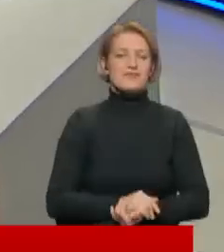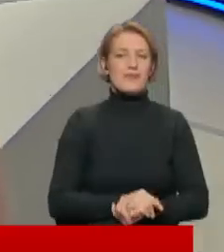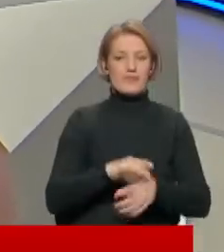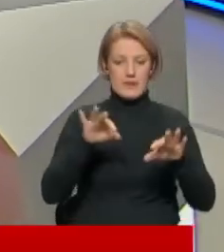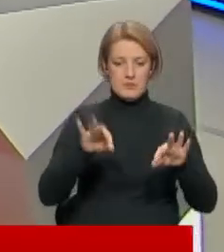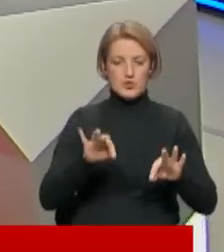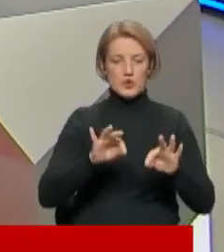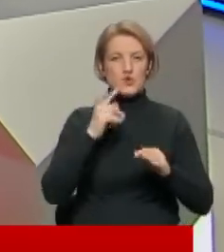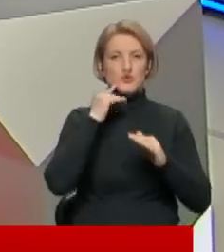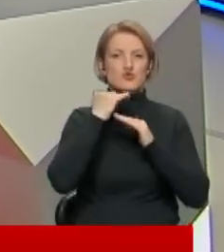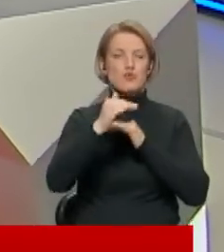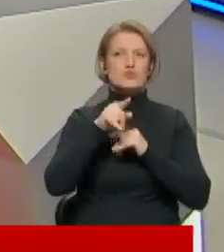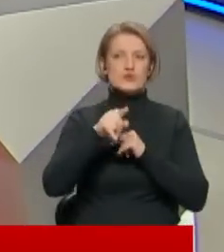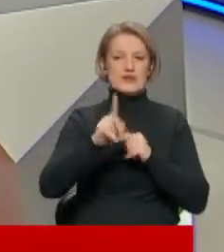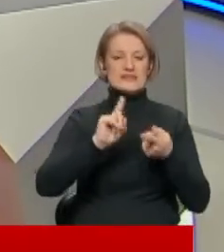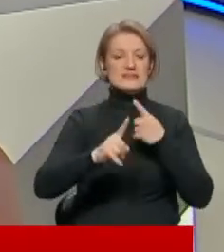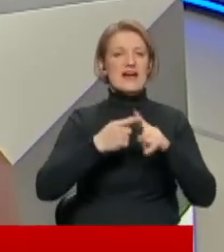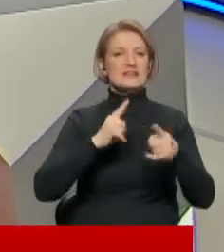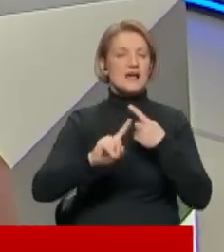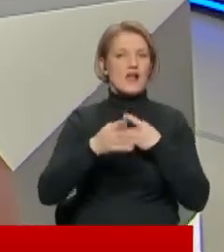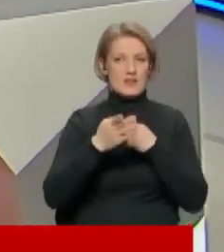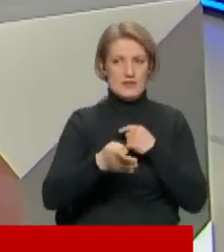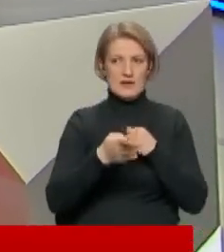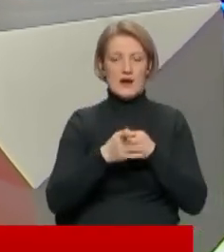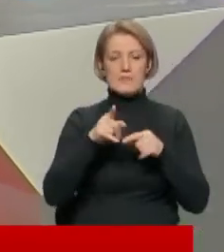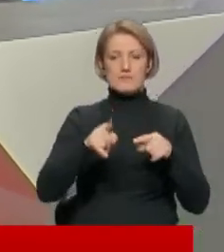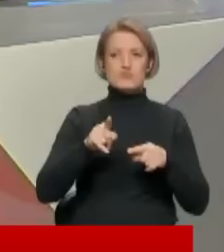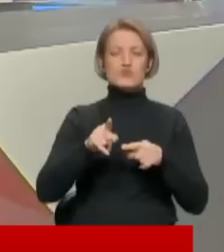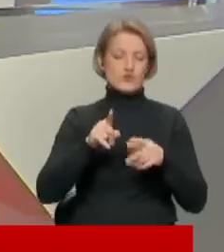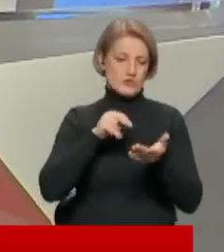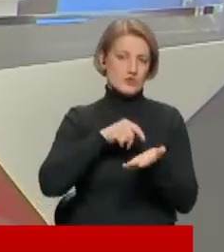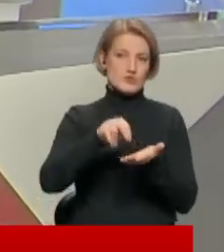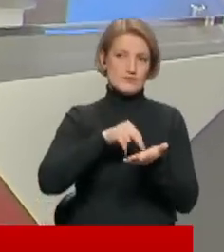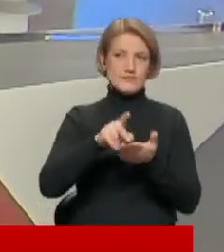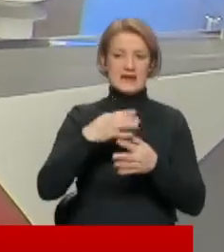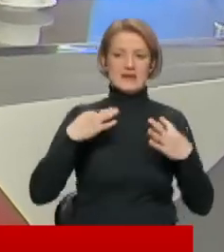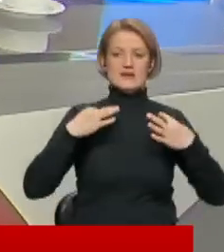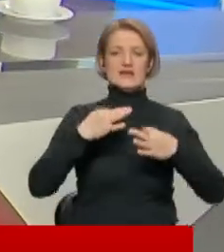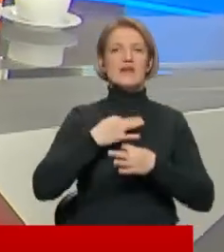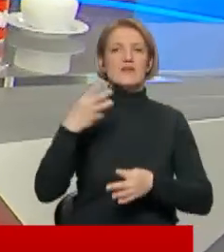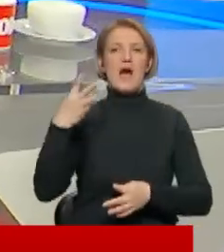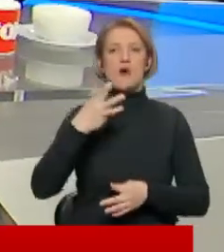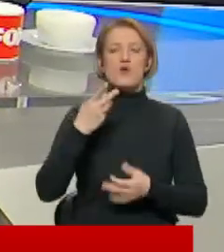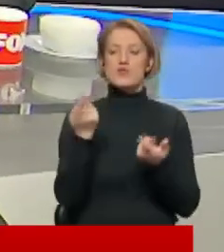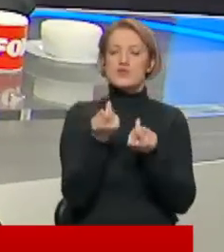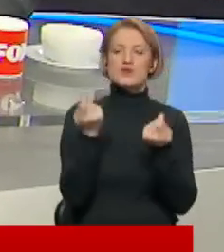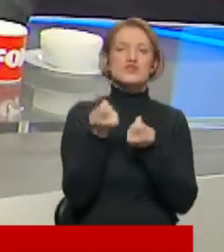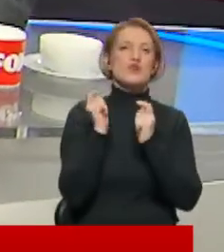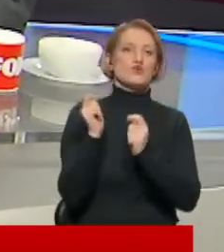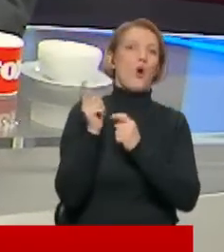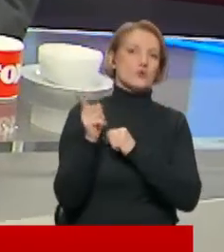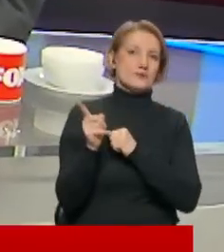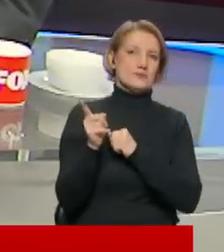bugünkü toplumsal iklimde bugünkü siyasal iklimde bu mekanik işlediği müddetçe sayın Erdoğan'ın İşi zor Tarzan